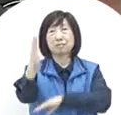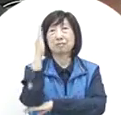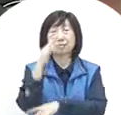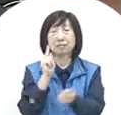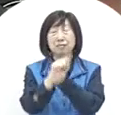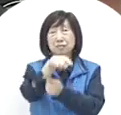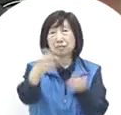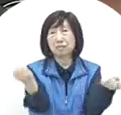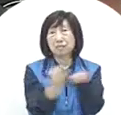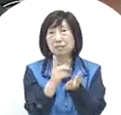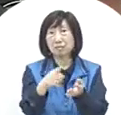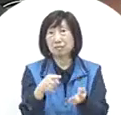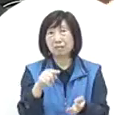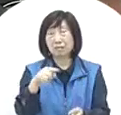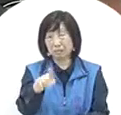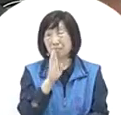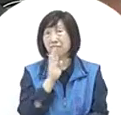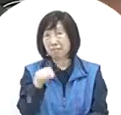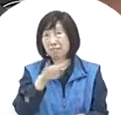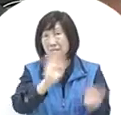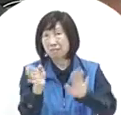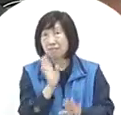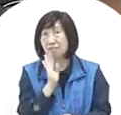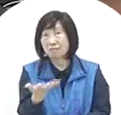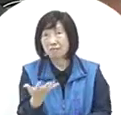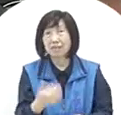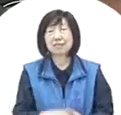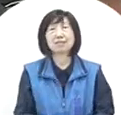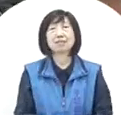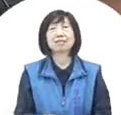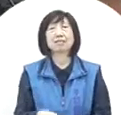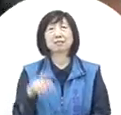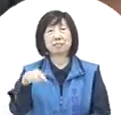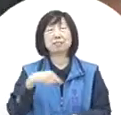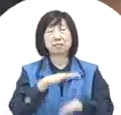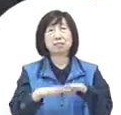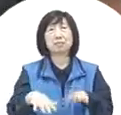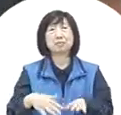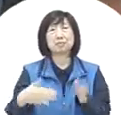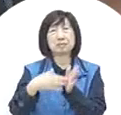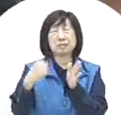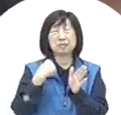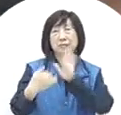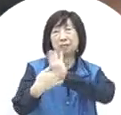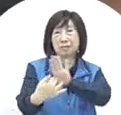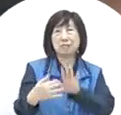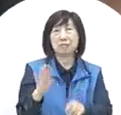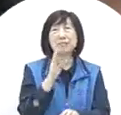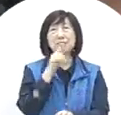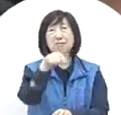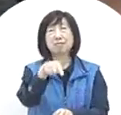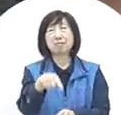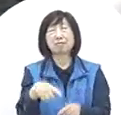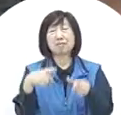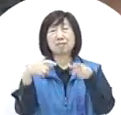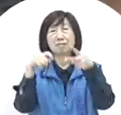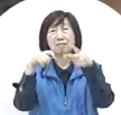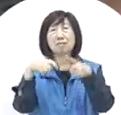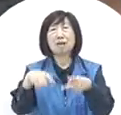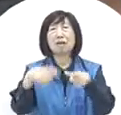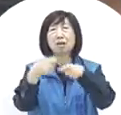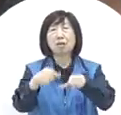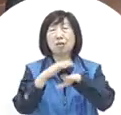安意外，就是这个态度吗？ 包爷，我们全部都在尽力防止。 但是你要不要为你讲那句话道歉？ 公安都是单一事